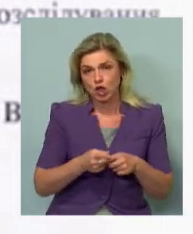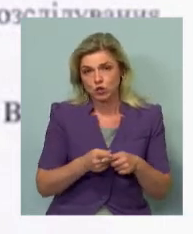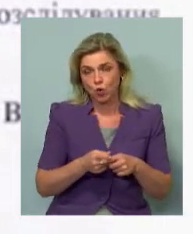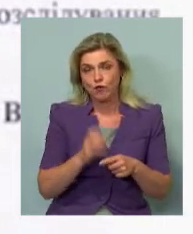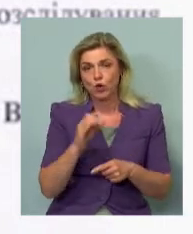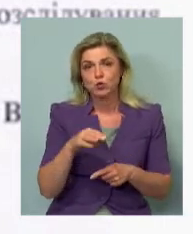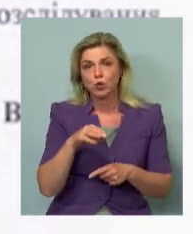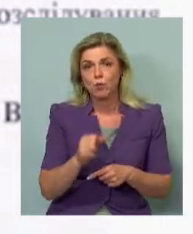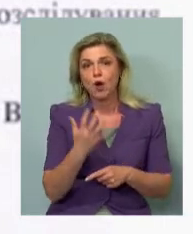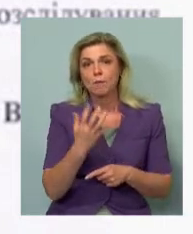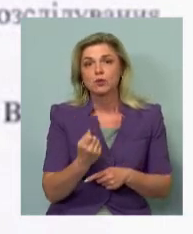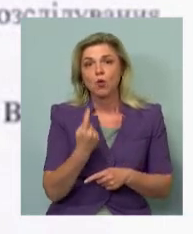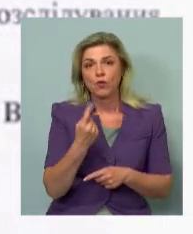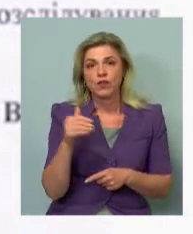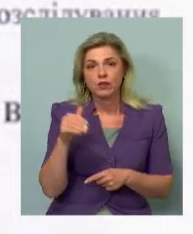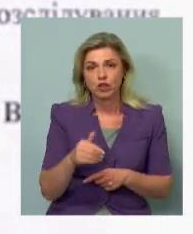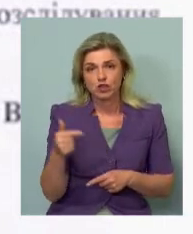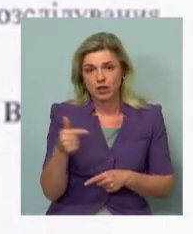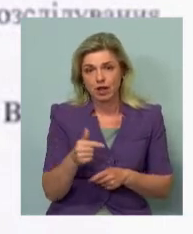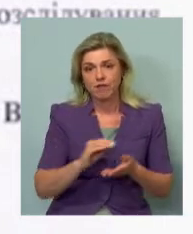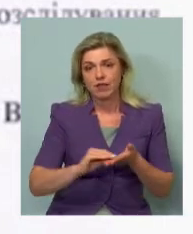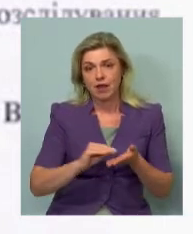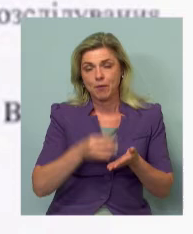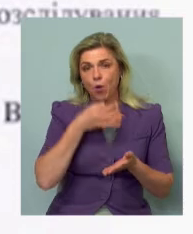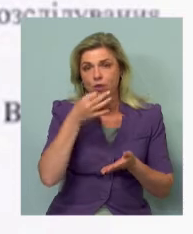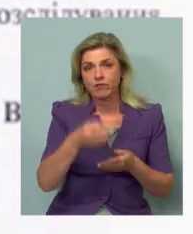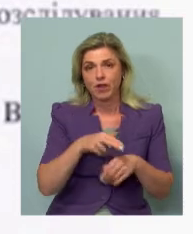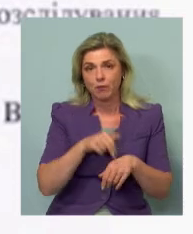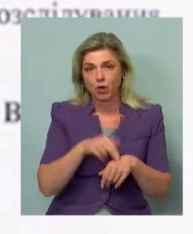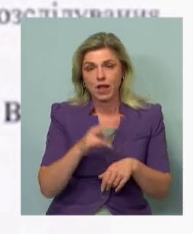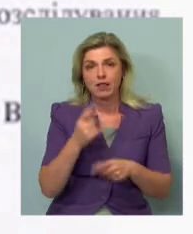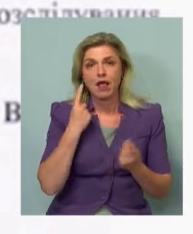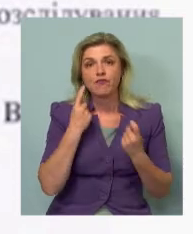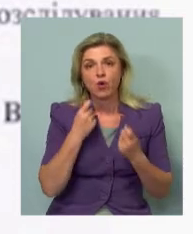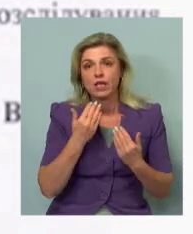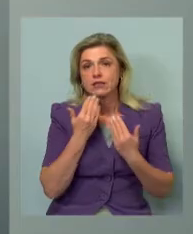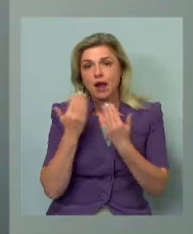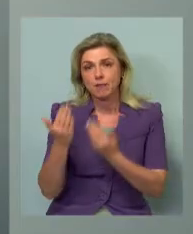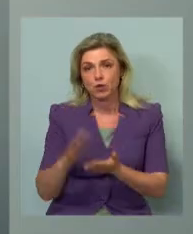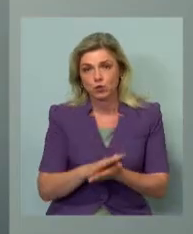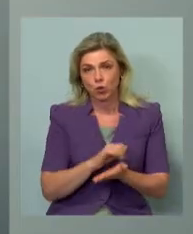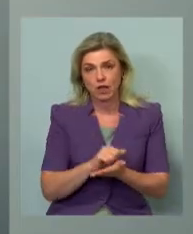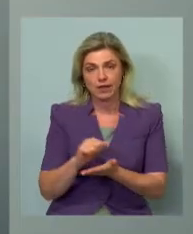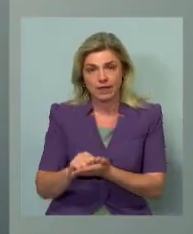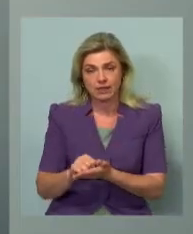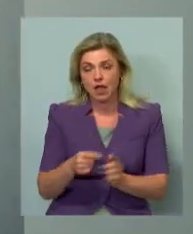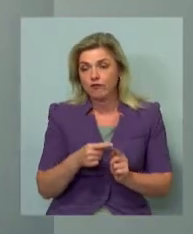суму 501 тисяча гривень. Йдеться у відповіді поліції на інформаційний запит журналістів Суспільного. Протягом